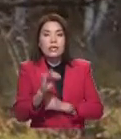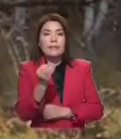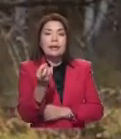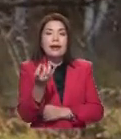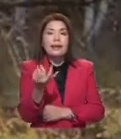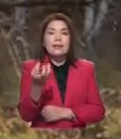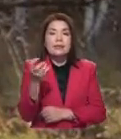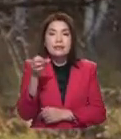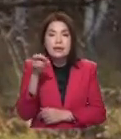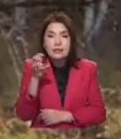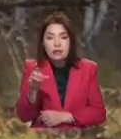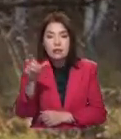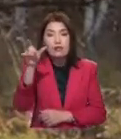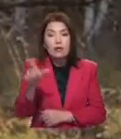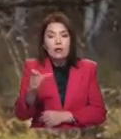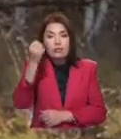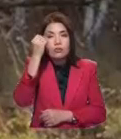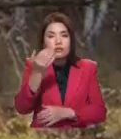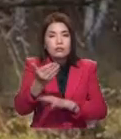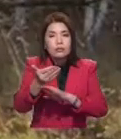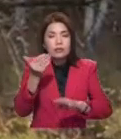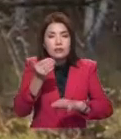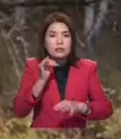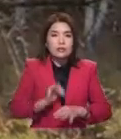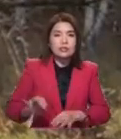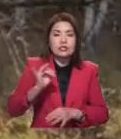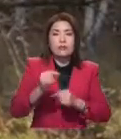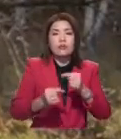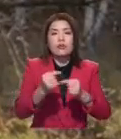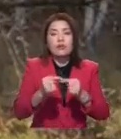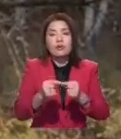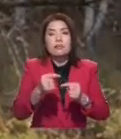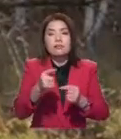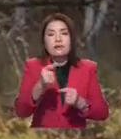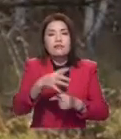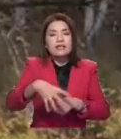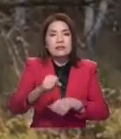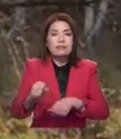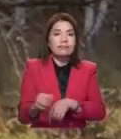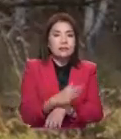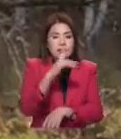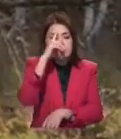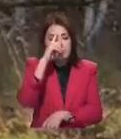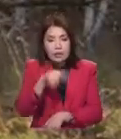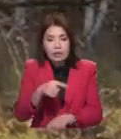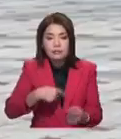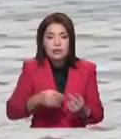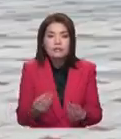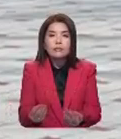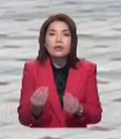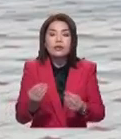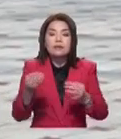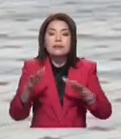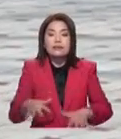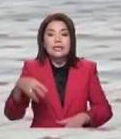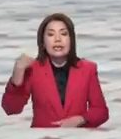Алтынсарин елімізге, жалпы жұртымызға ағартушылық қызметімен танылған, сондықтан да бұл біздің киелі жеріміз.